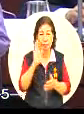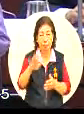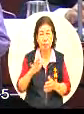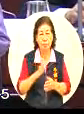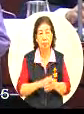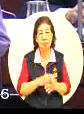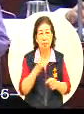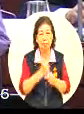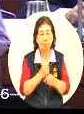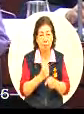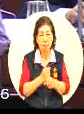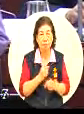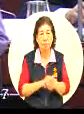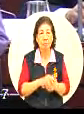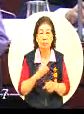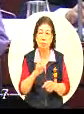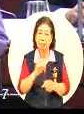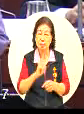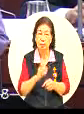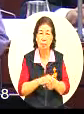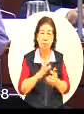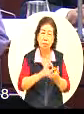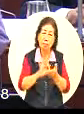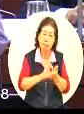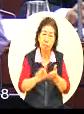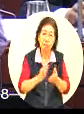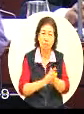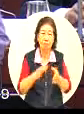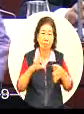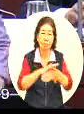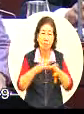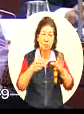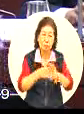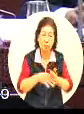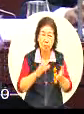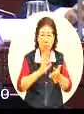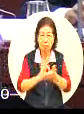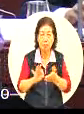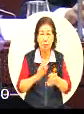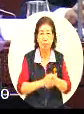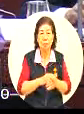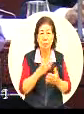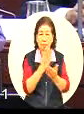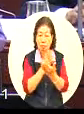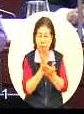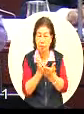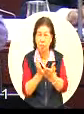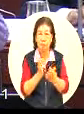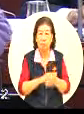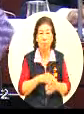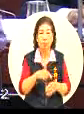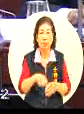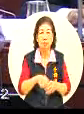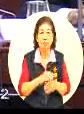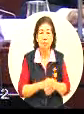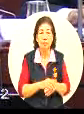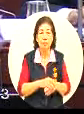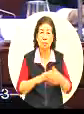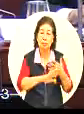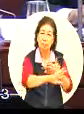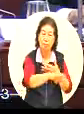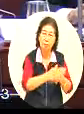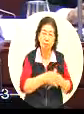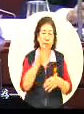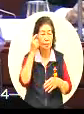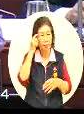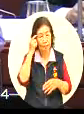为任何的使用，文化的使用或者有各种不同，我们有其他的思